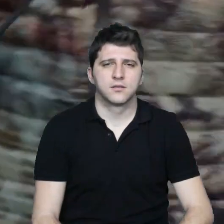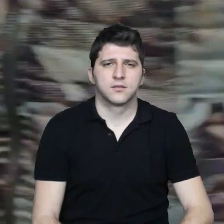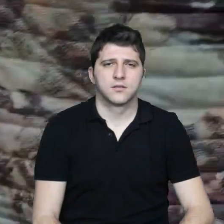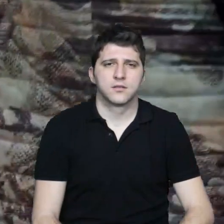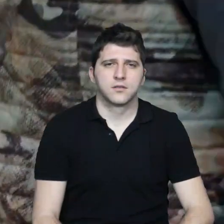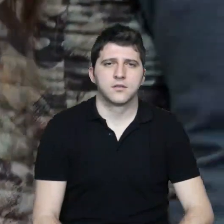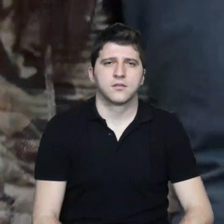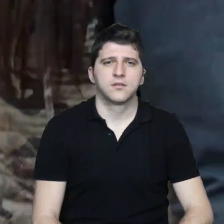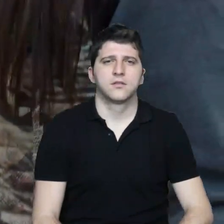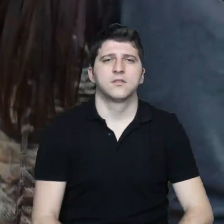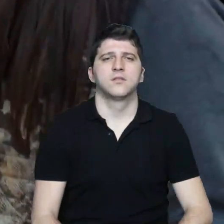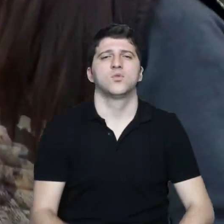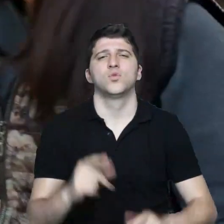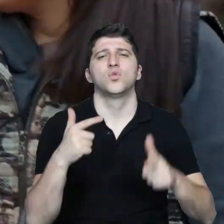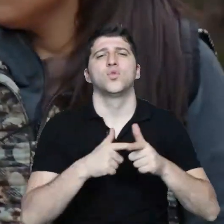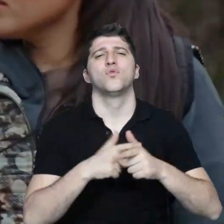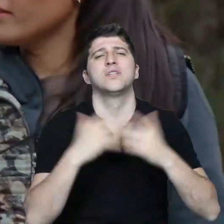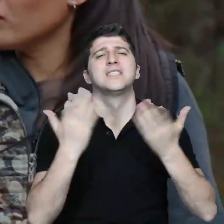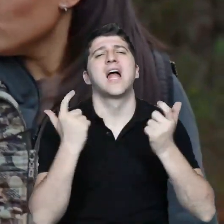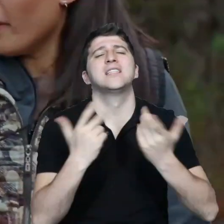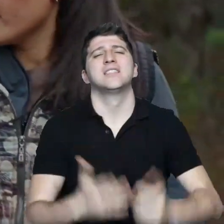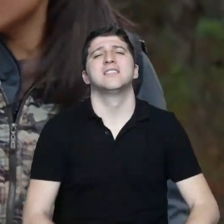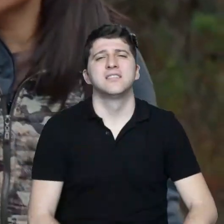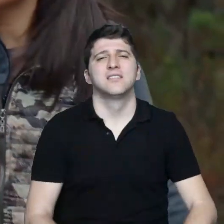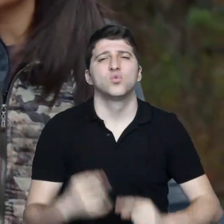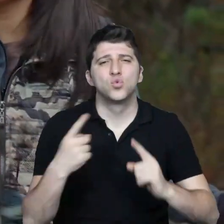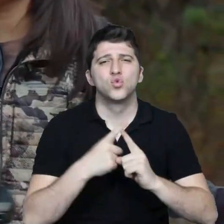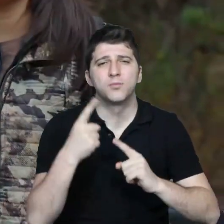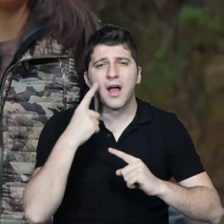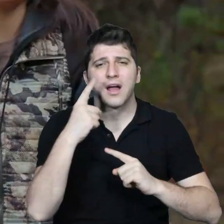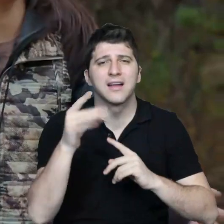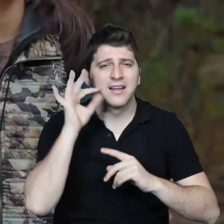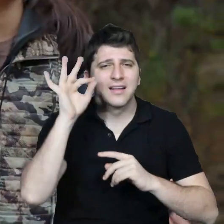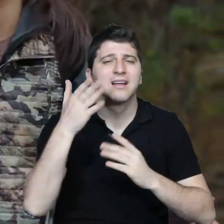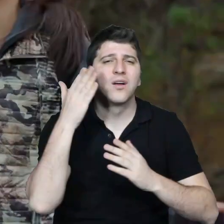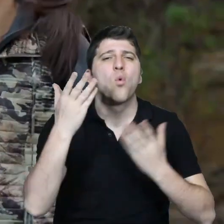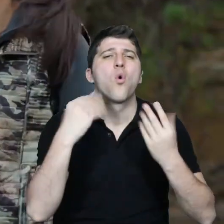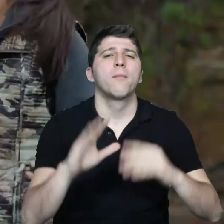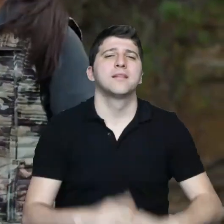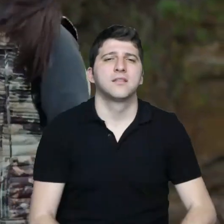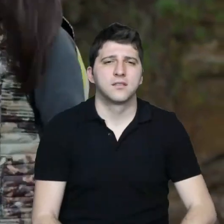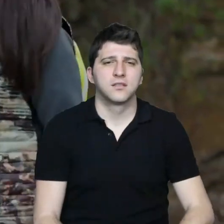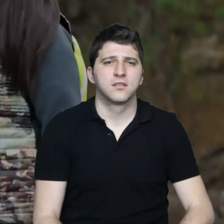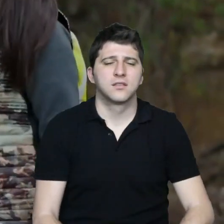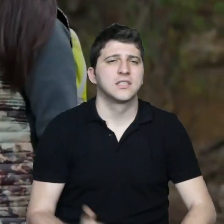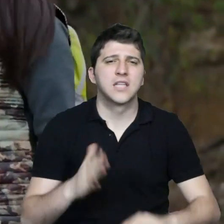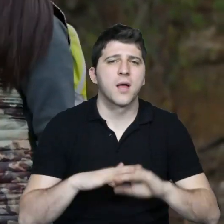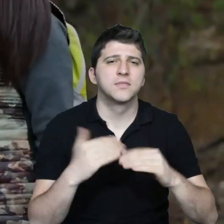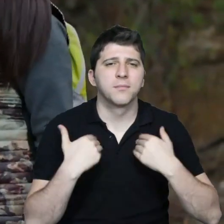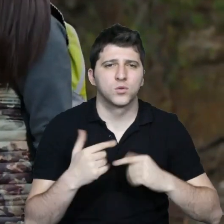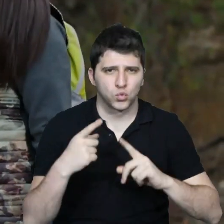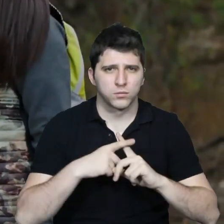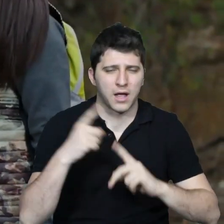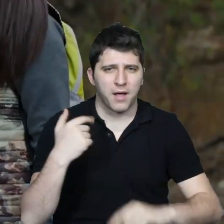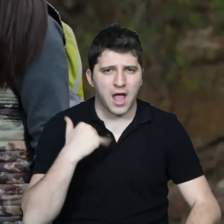kronometre. Üf, neredesin mektupçi? Zaten Tuğba Akartürk de varış noktasına bir türlü ulaşamadı. Ne yapsan? Tuğba'yı